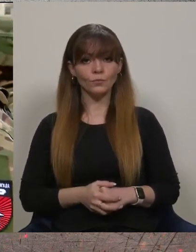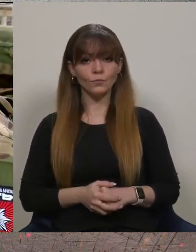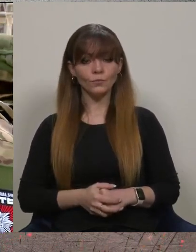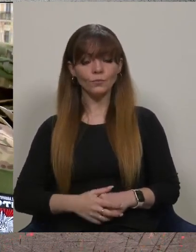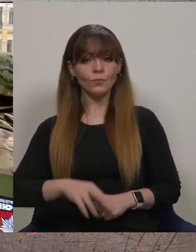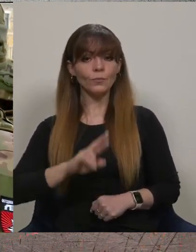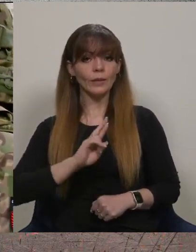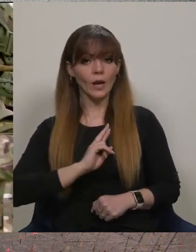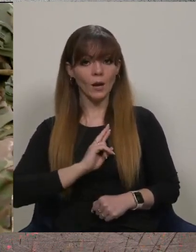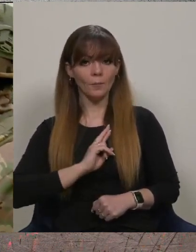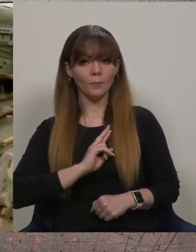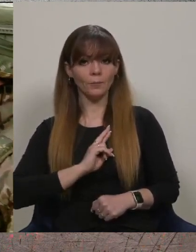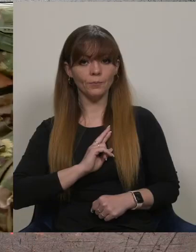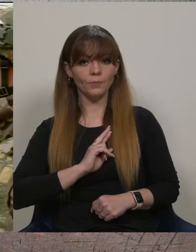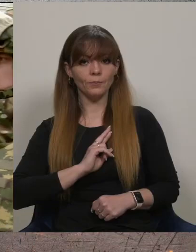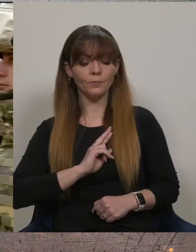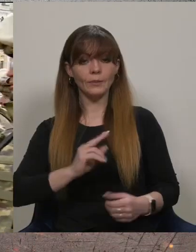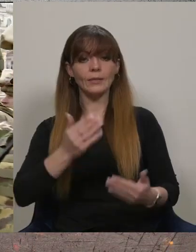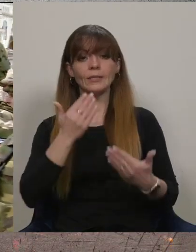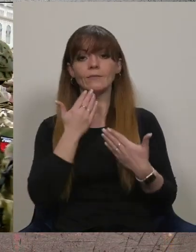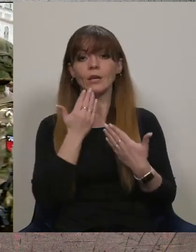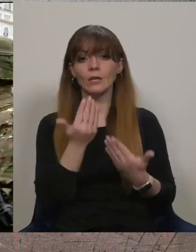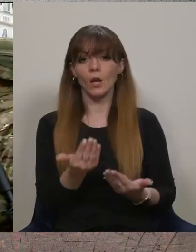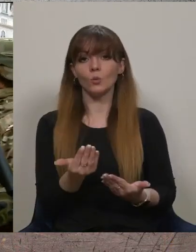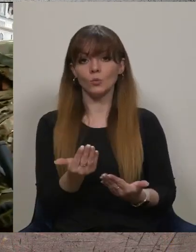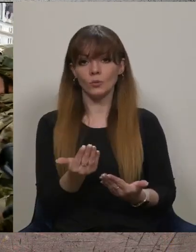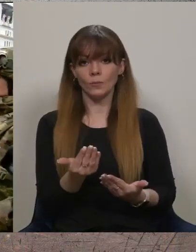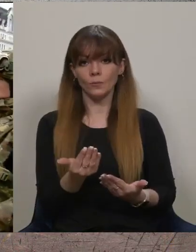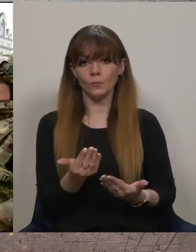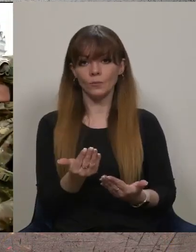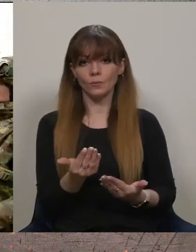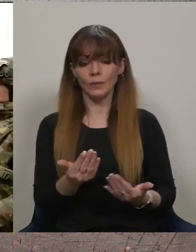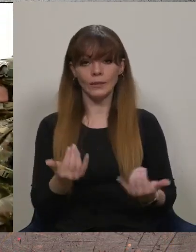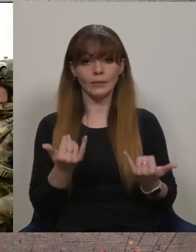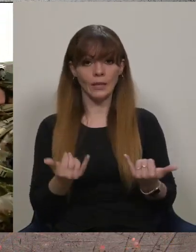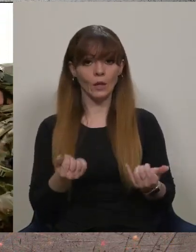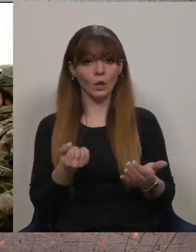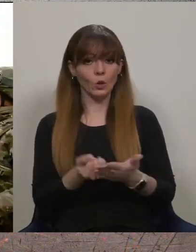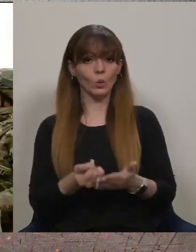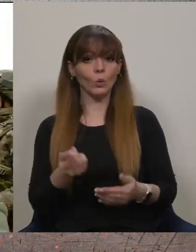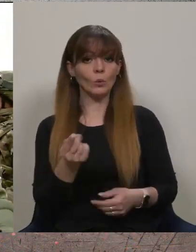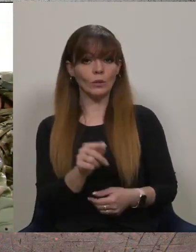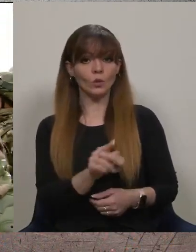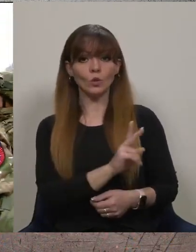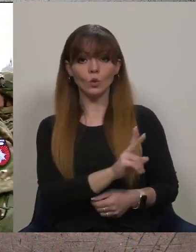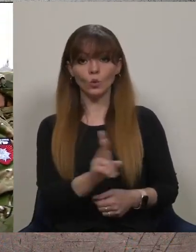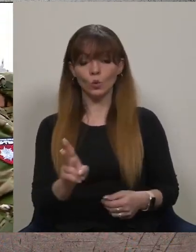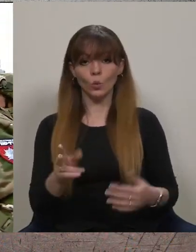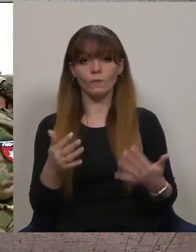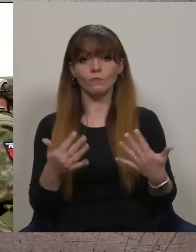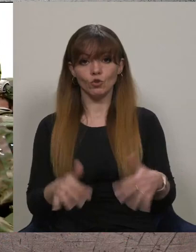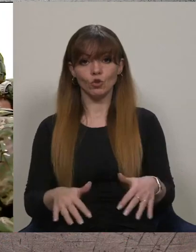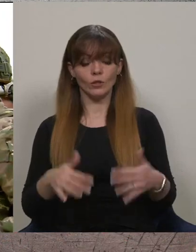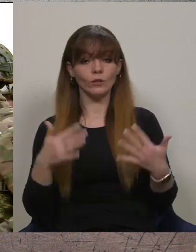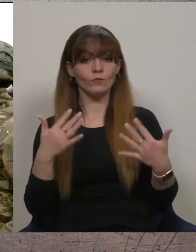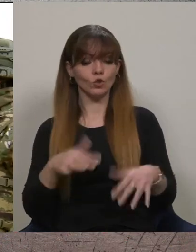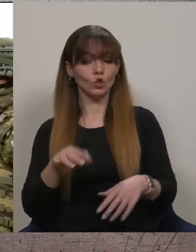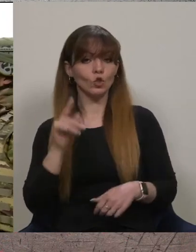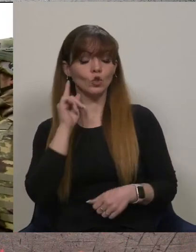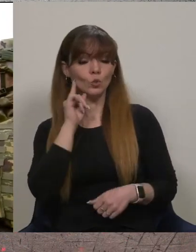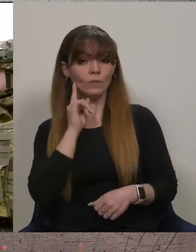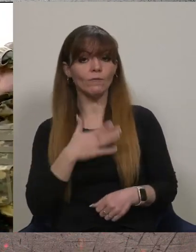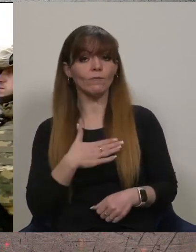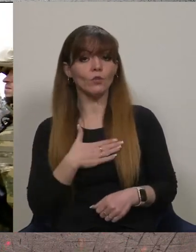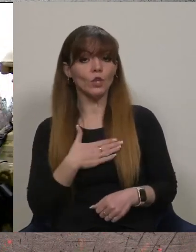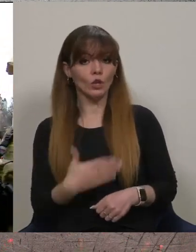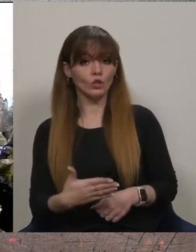Я звертаюся зараз до тих, хто вже чув